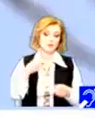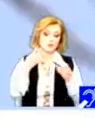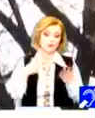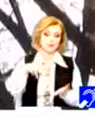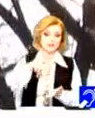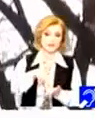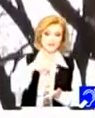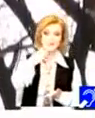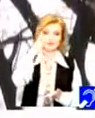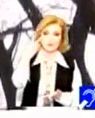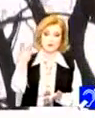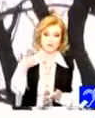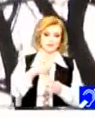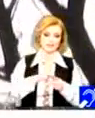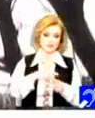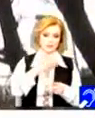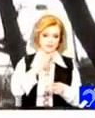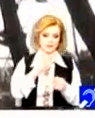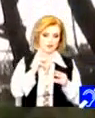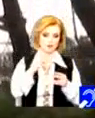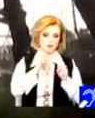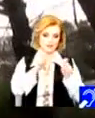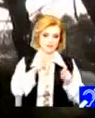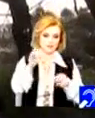frumusețea oferită de natură.